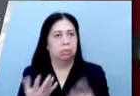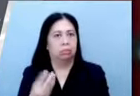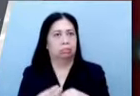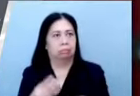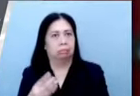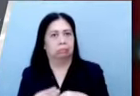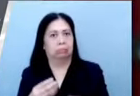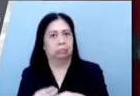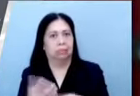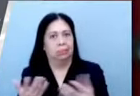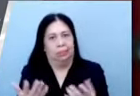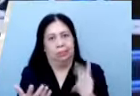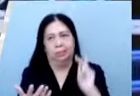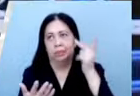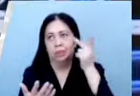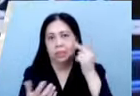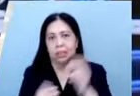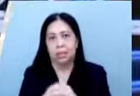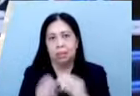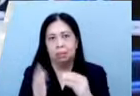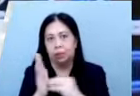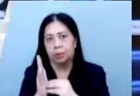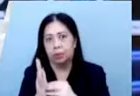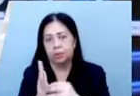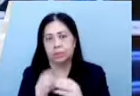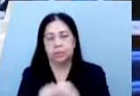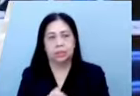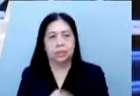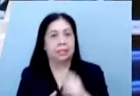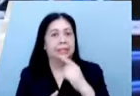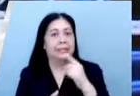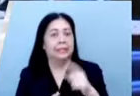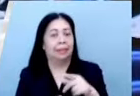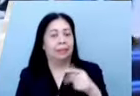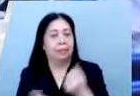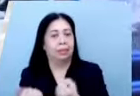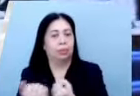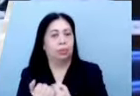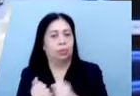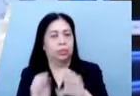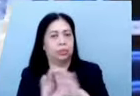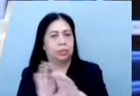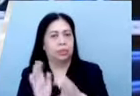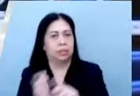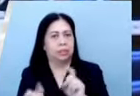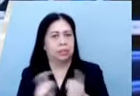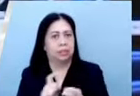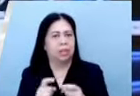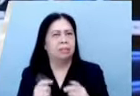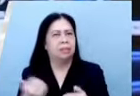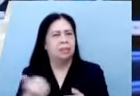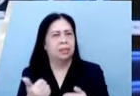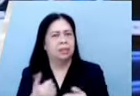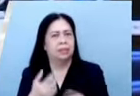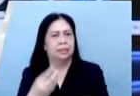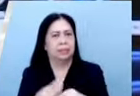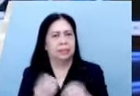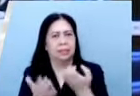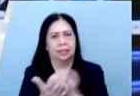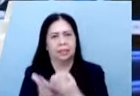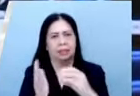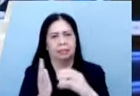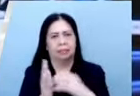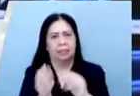political provisions. Sabi ng mga pro-chacha, may ibang gusto ng iba pang economic amendments, pero ayaw